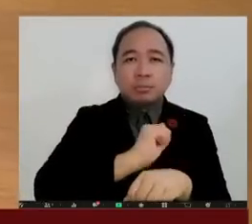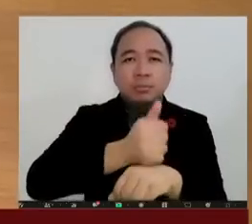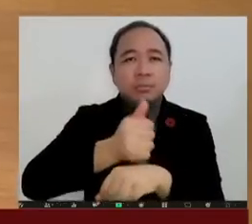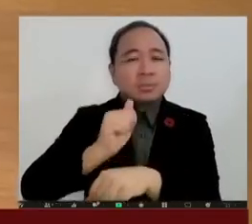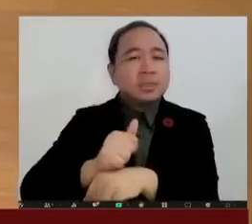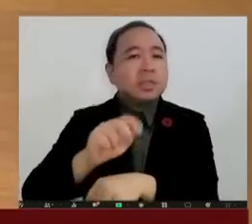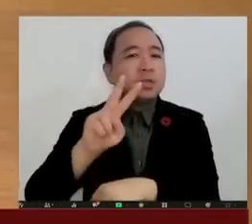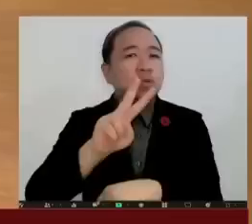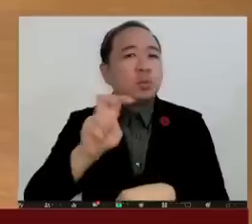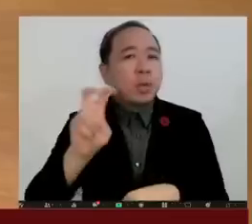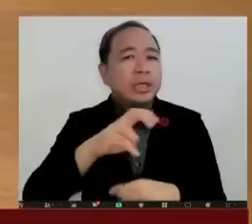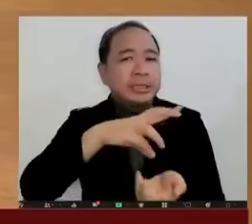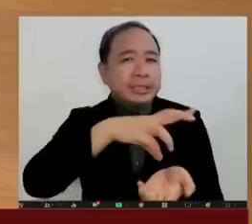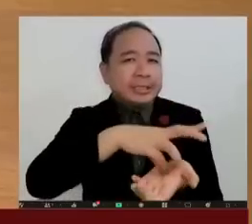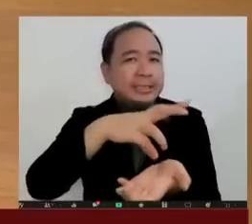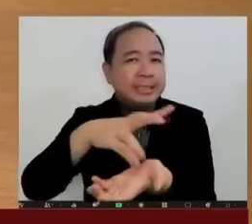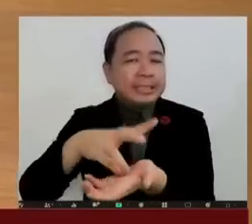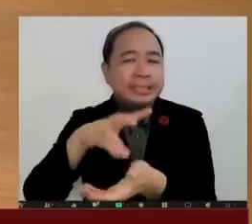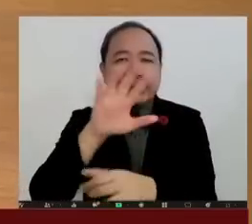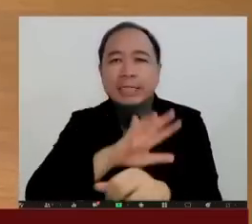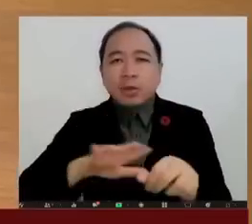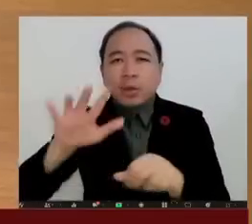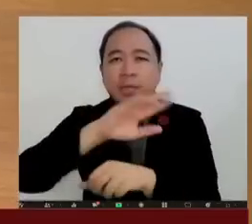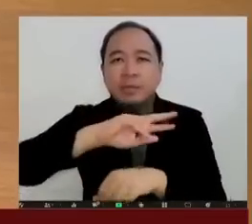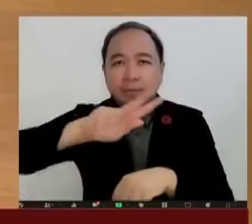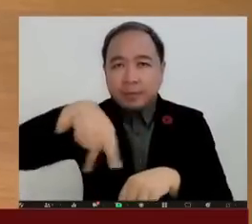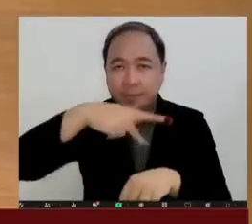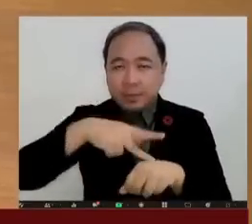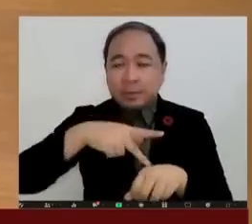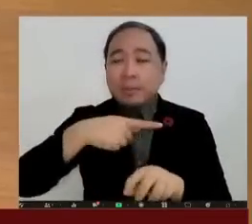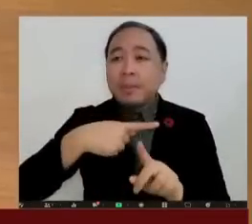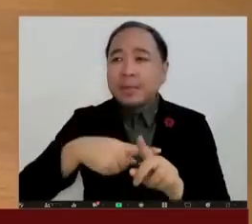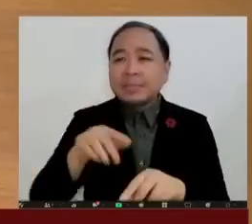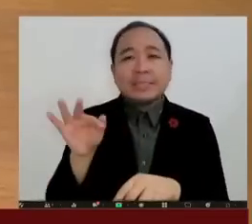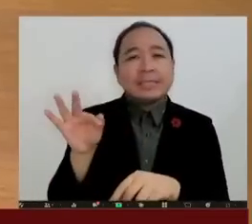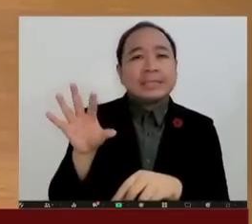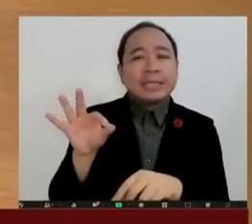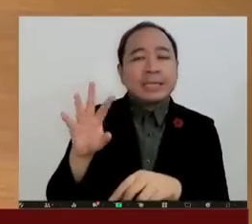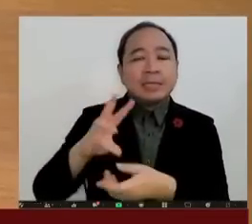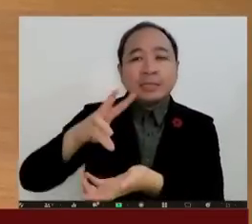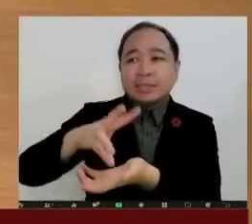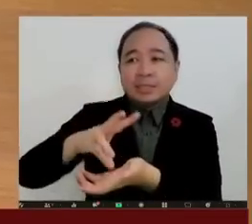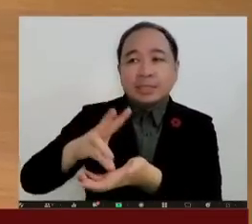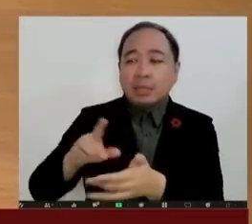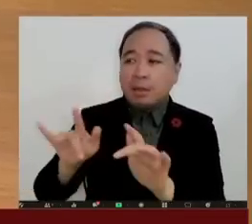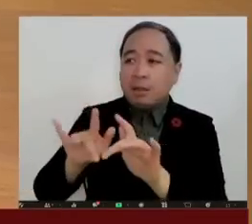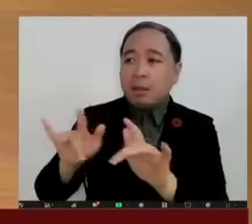Lalagyan natin din ang doktor ang natitirang 19 na bayan na wala pang doktor.